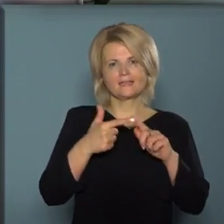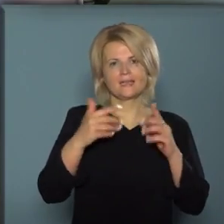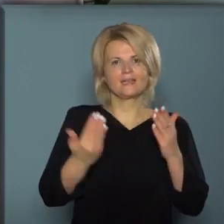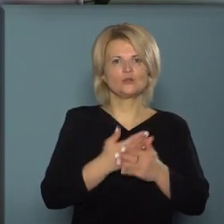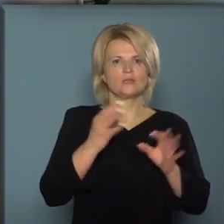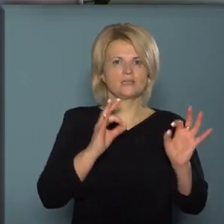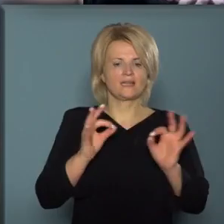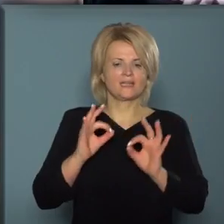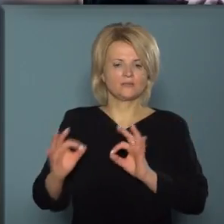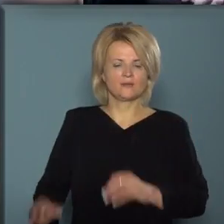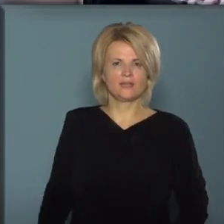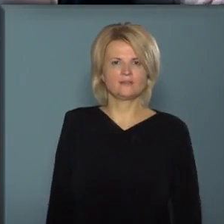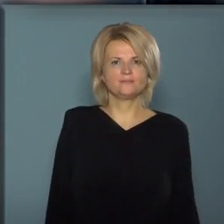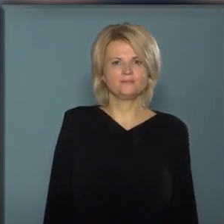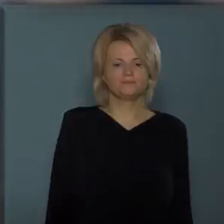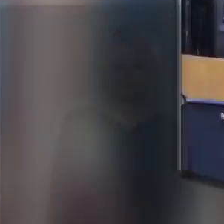is majd a közeljövőben.